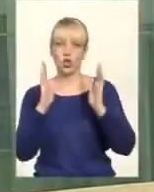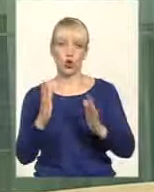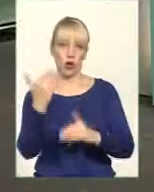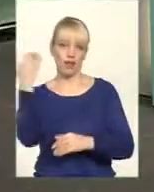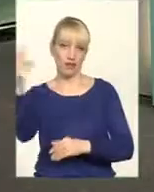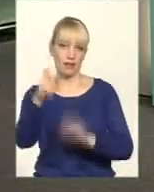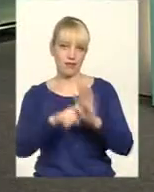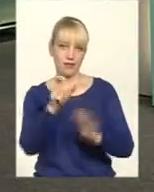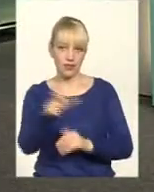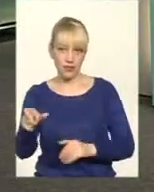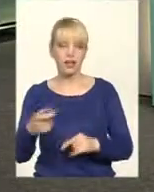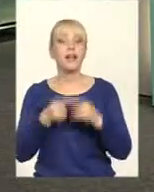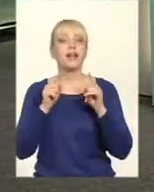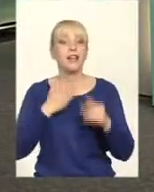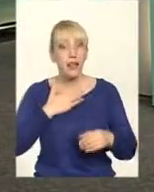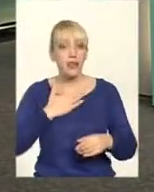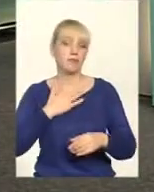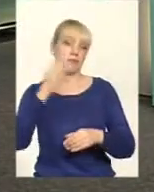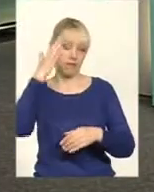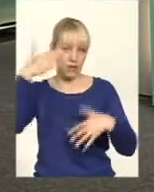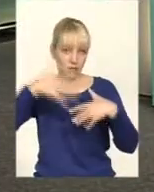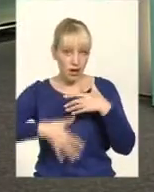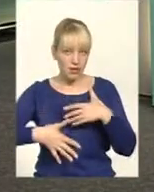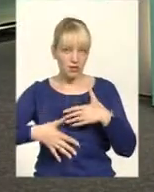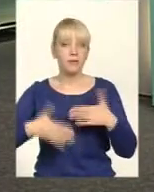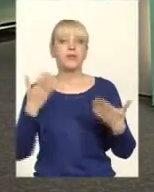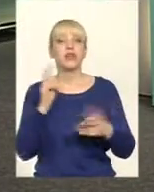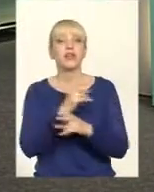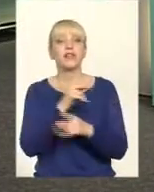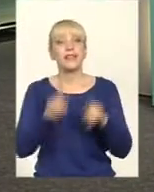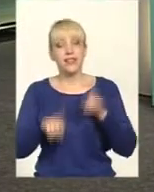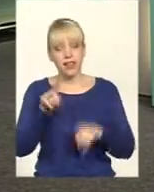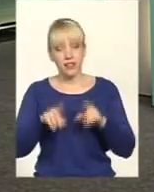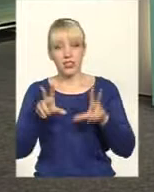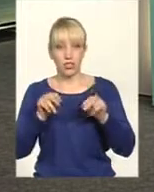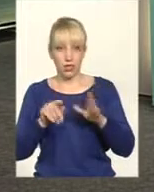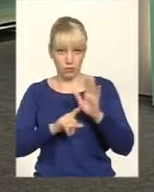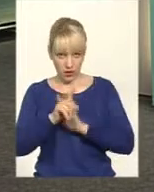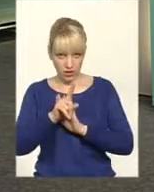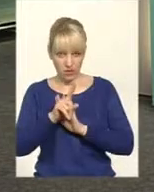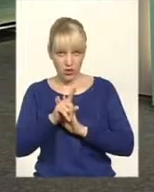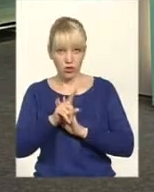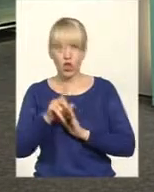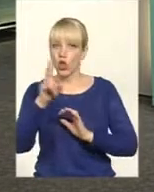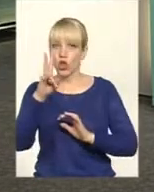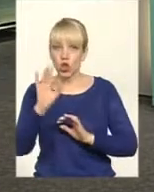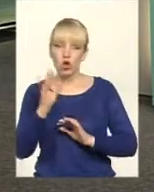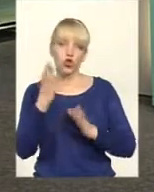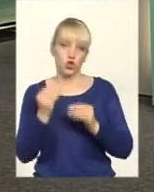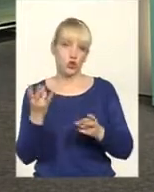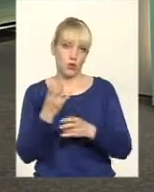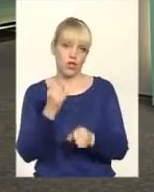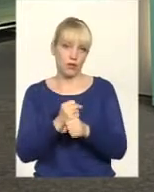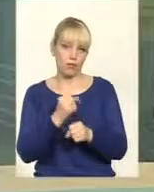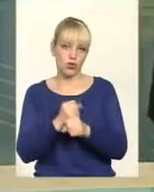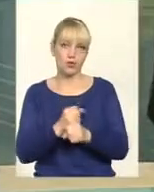первую очередь. Я, ну, в моем понимании, некоторые это, к счастью, начинают понимать, но со многими еще нужно, конечно,